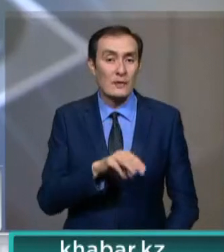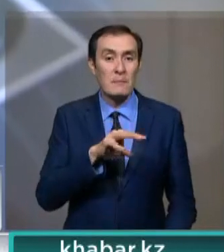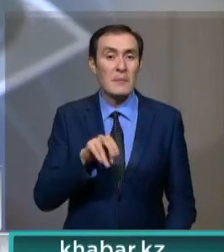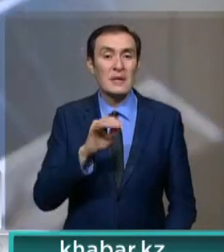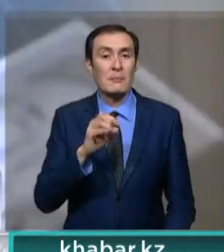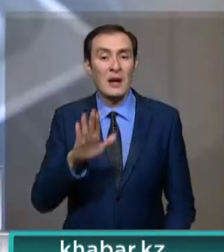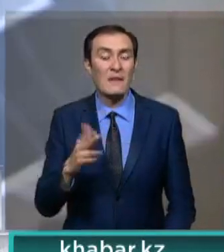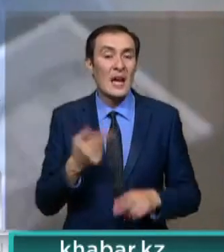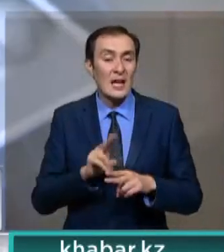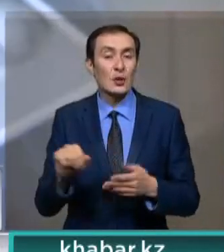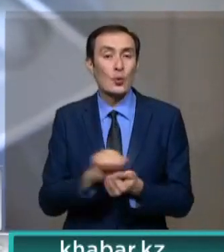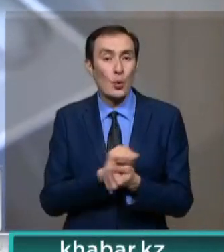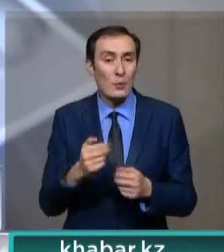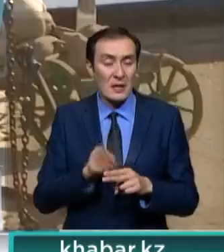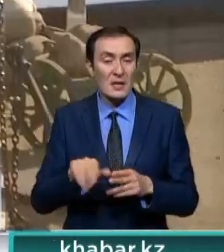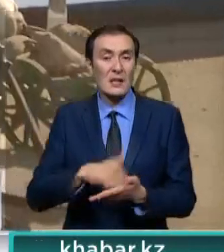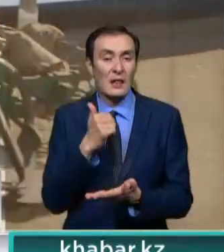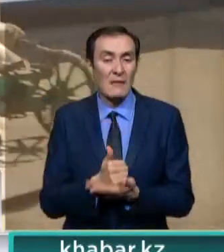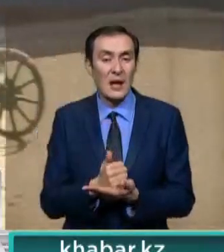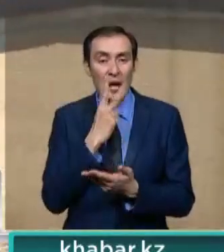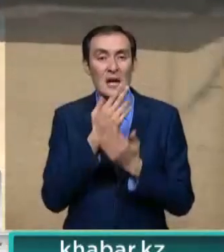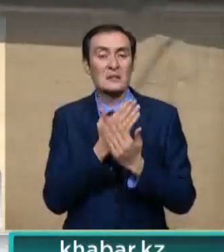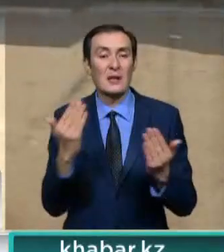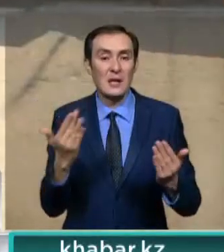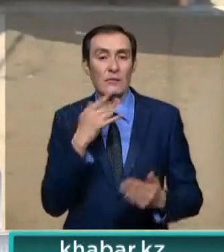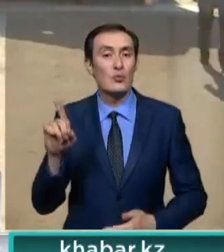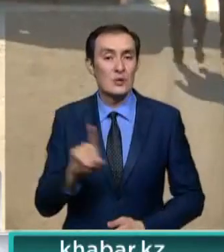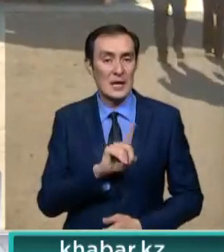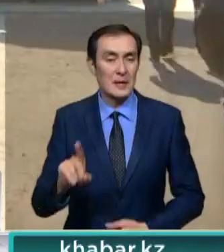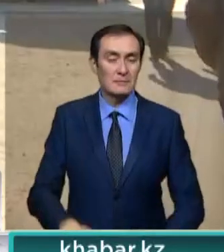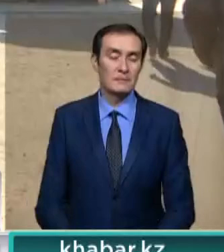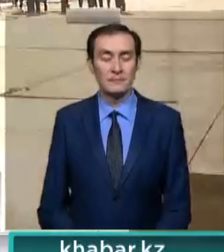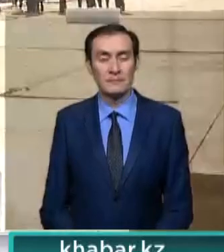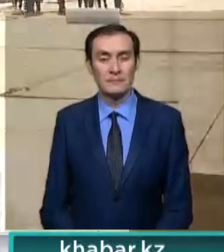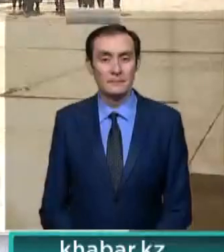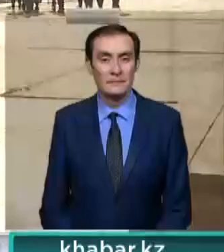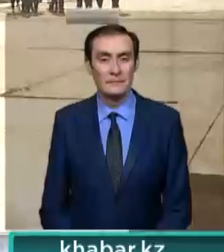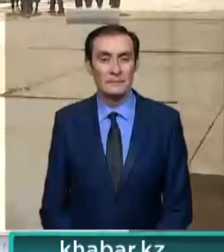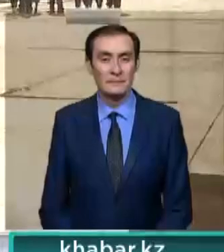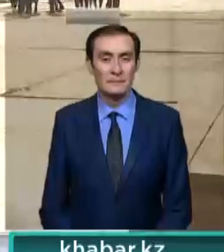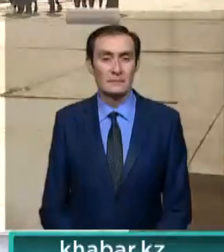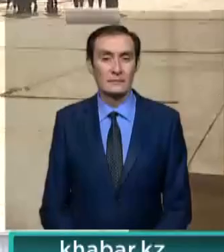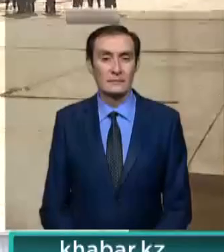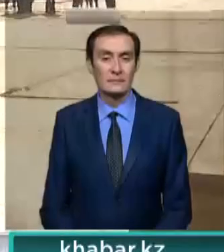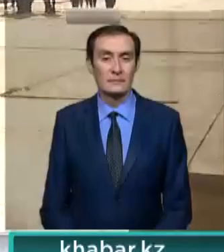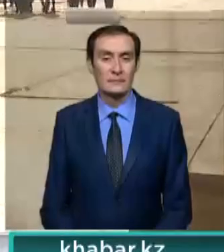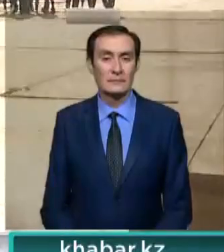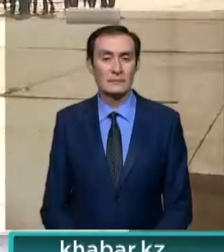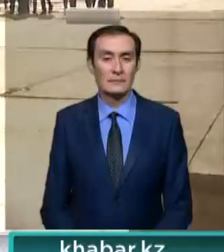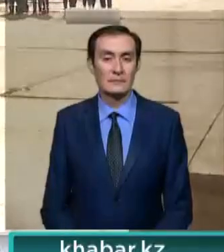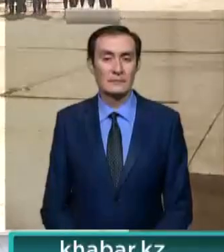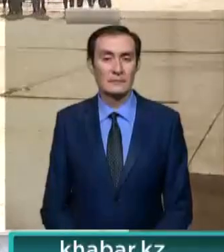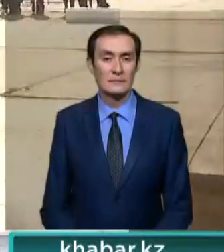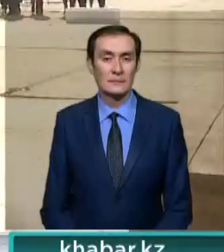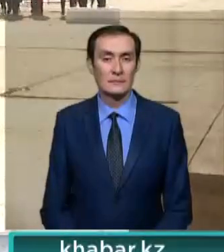Медетбаев. Теперь этот документ – один из главных экспонатов музея. Татьяна Ковалева, Альхайдар Турлыханов, Кызылординская область. Область. Итоги